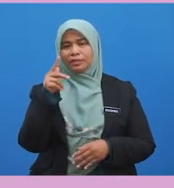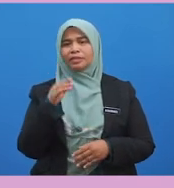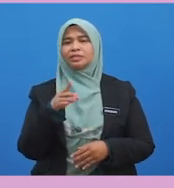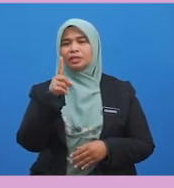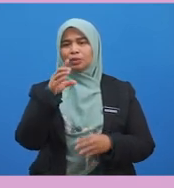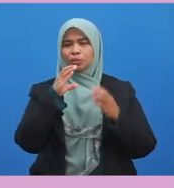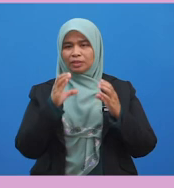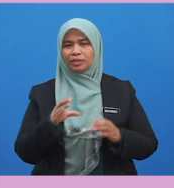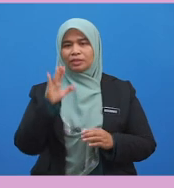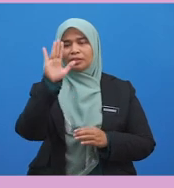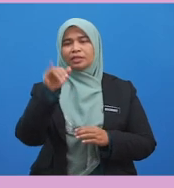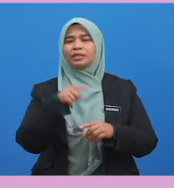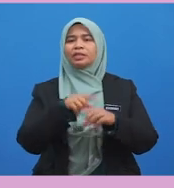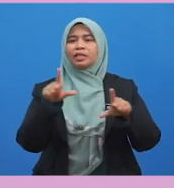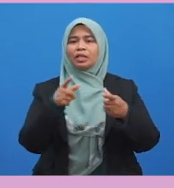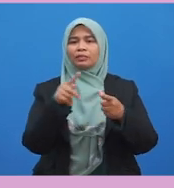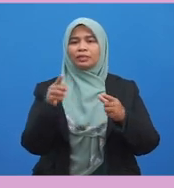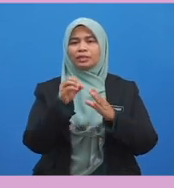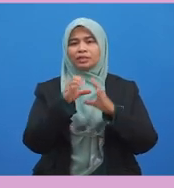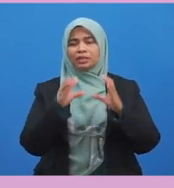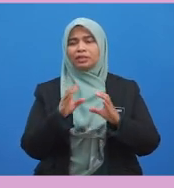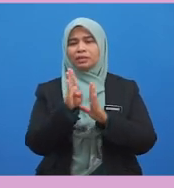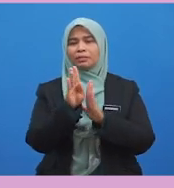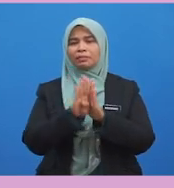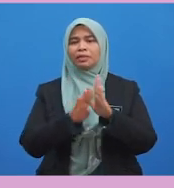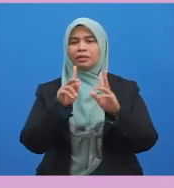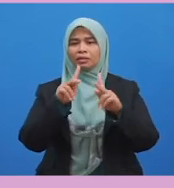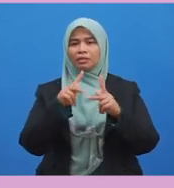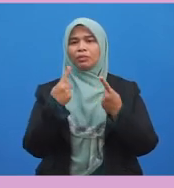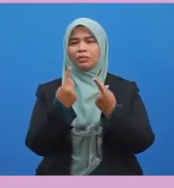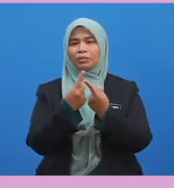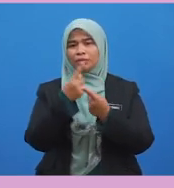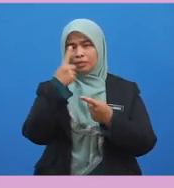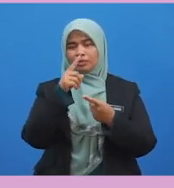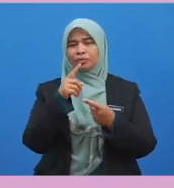salah satu cara yang dilakukan secara berkumpulan